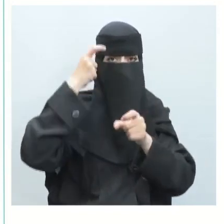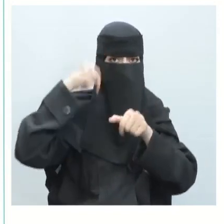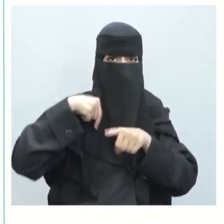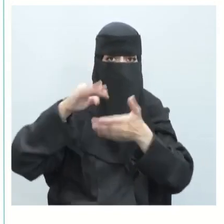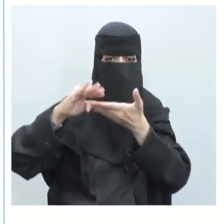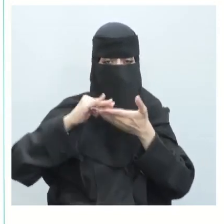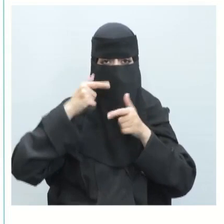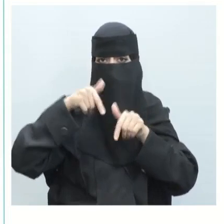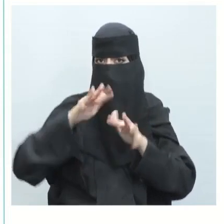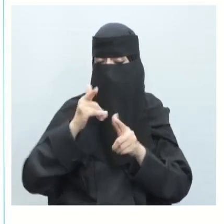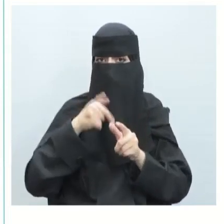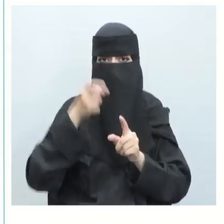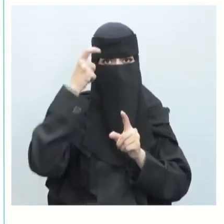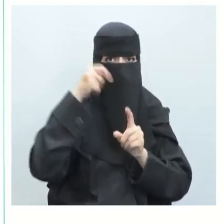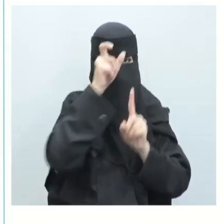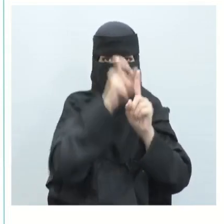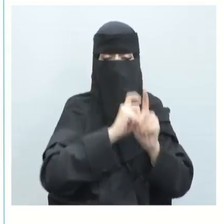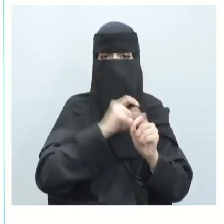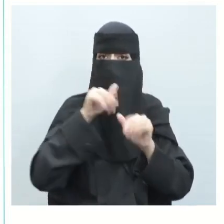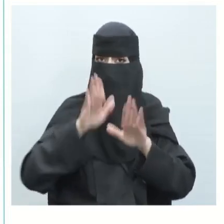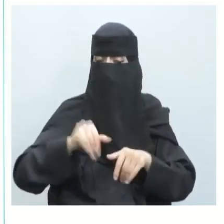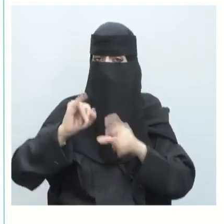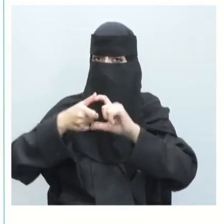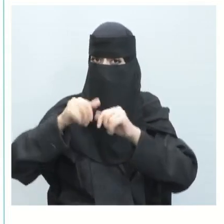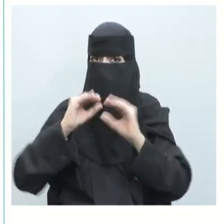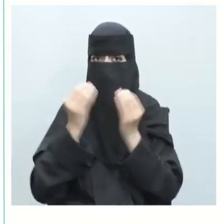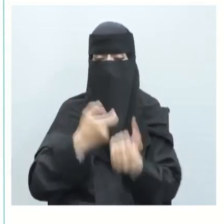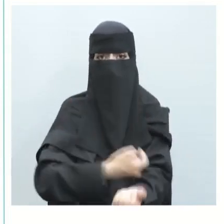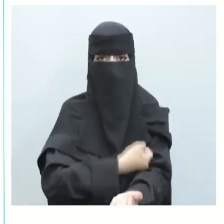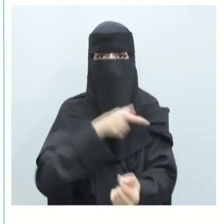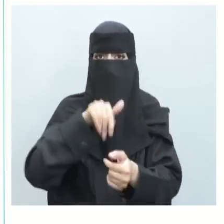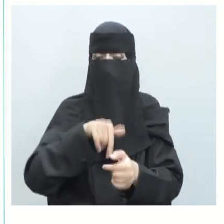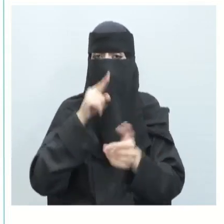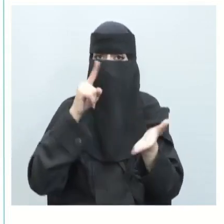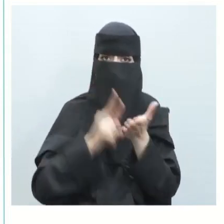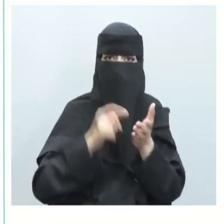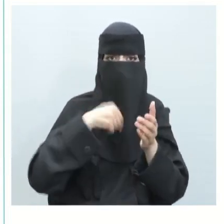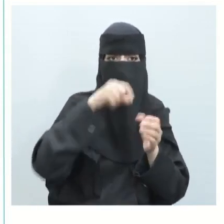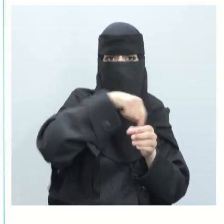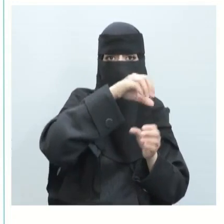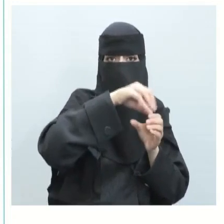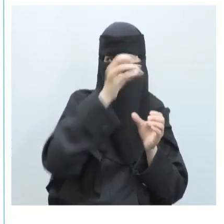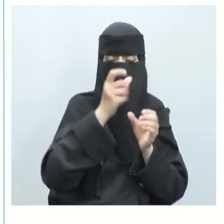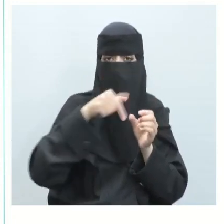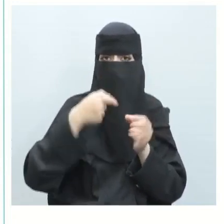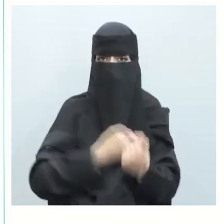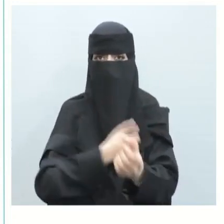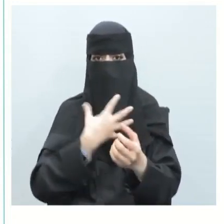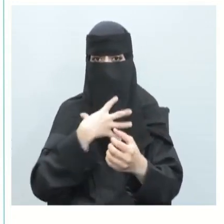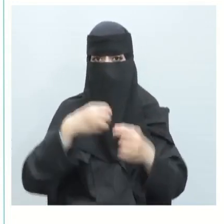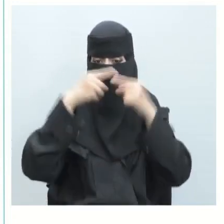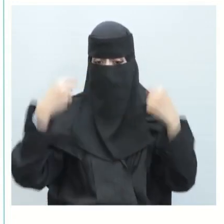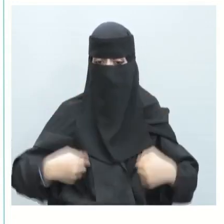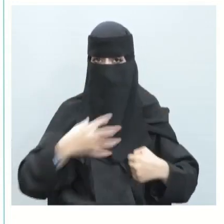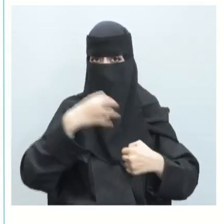تقديم المعرفه للطلاب كذلك في المنظمات الصحيه مسؤوله عن تقديم مثلا الاجهزه الصحيه الطبيه الاشعه